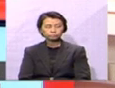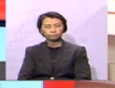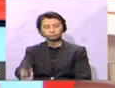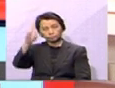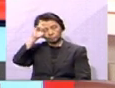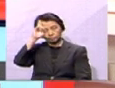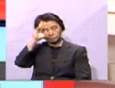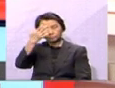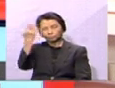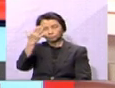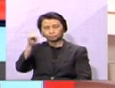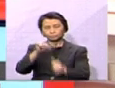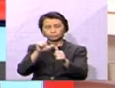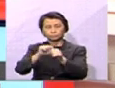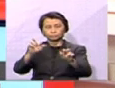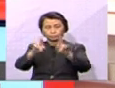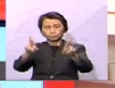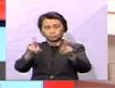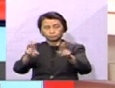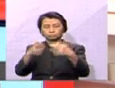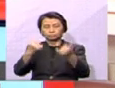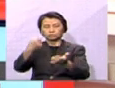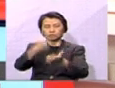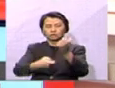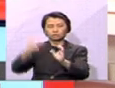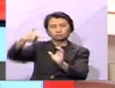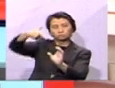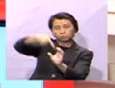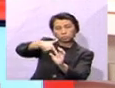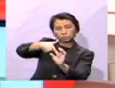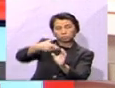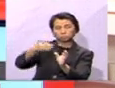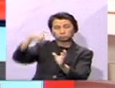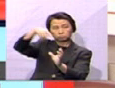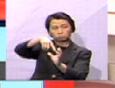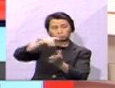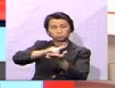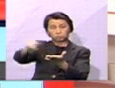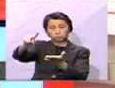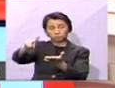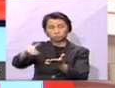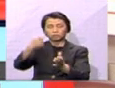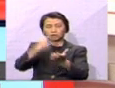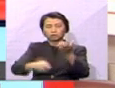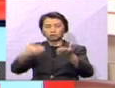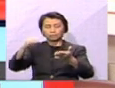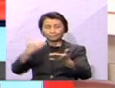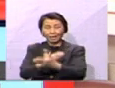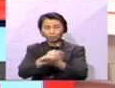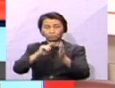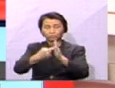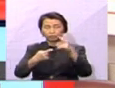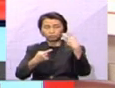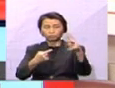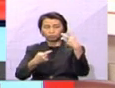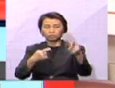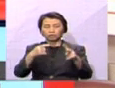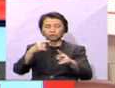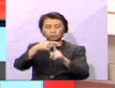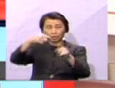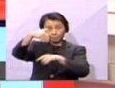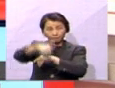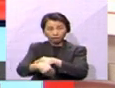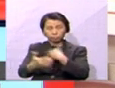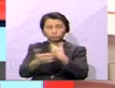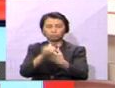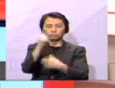seperti biasa Setiap Rabu berikut harga petrol dan diesel mingguan harga baharu berkuat kuasa 12 tengah malam ini hingga